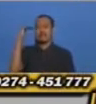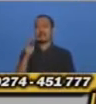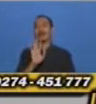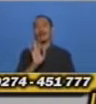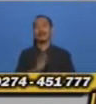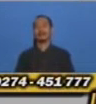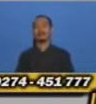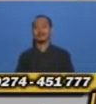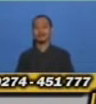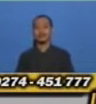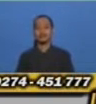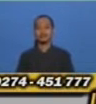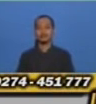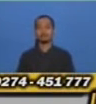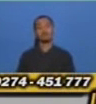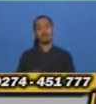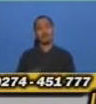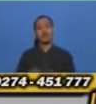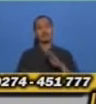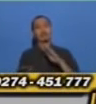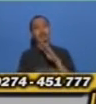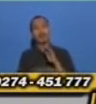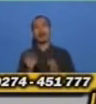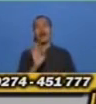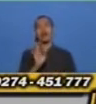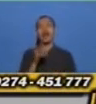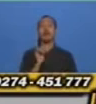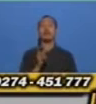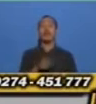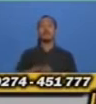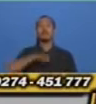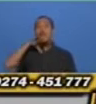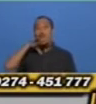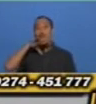karena berbeda usia itu juga mempengaruhi tinggi dan